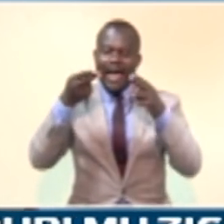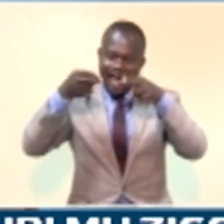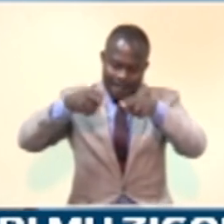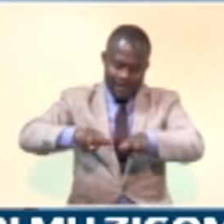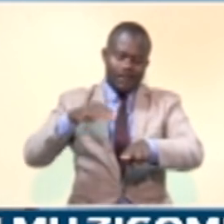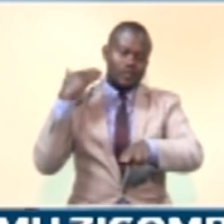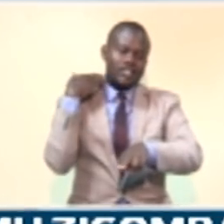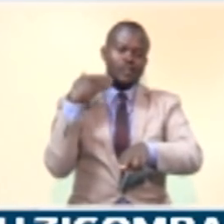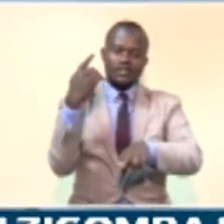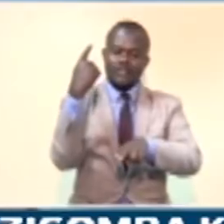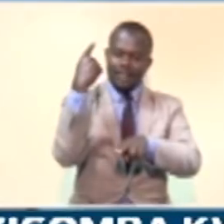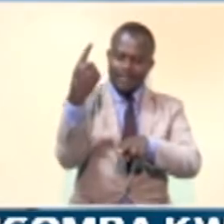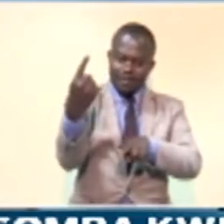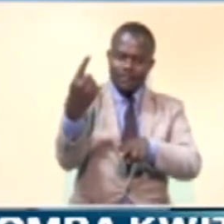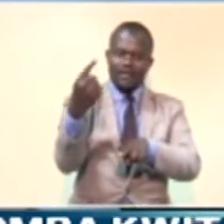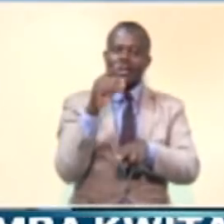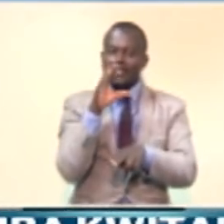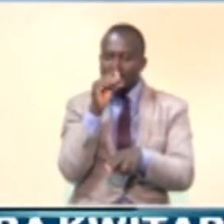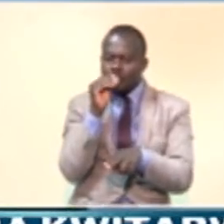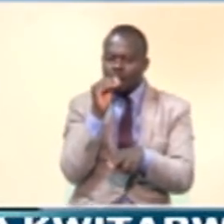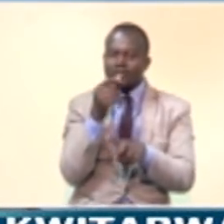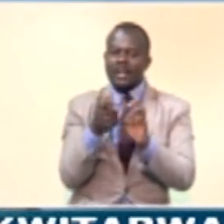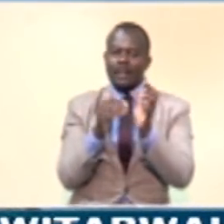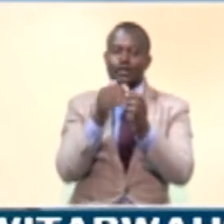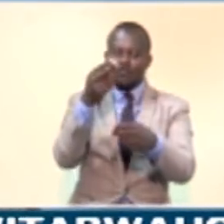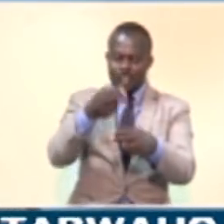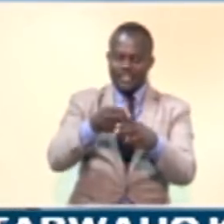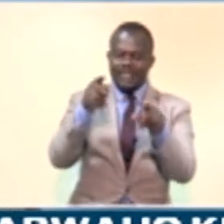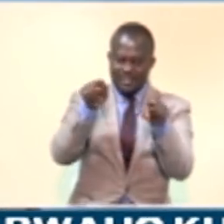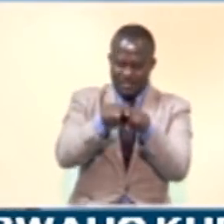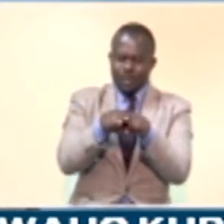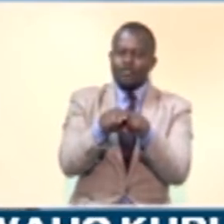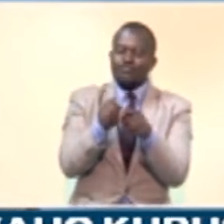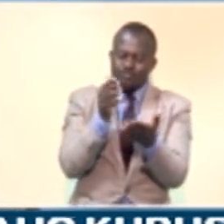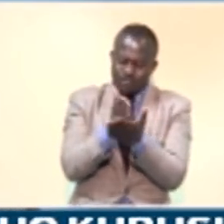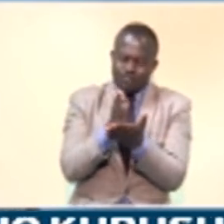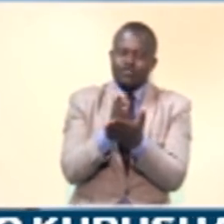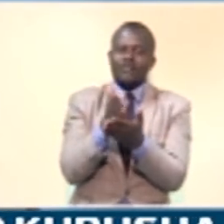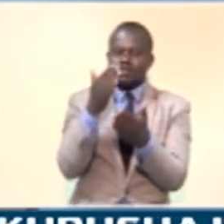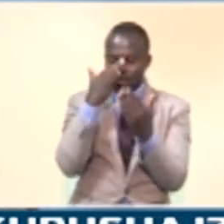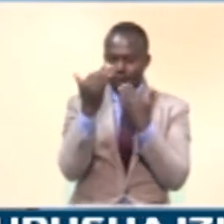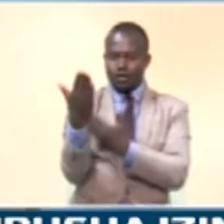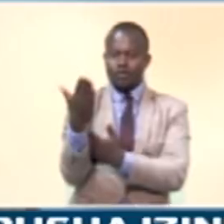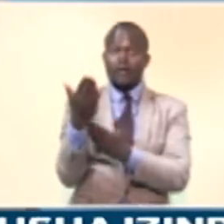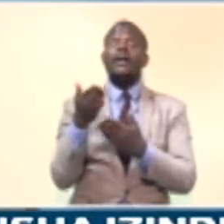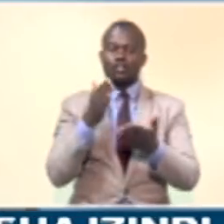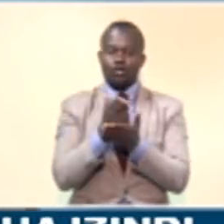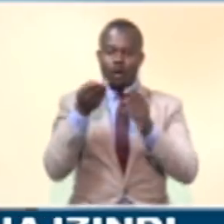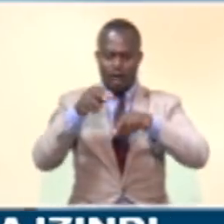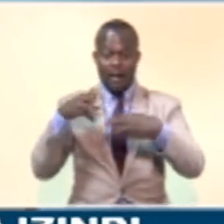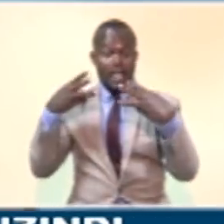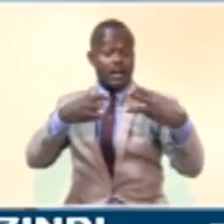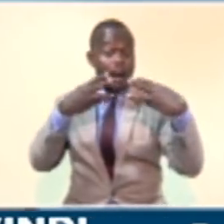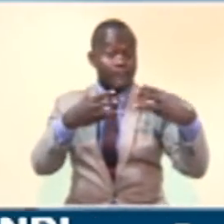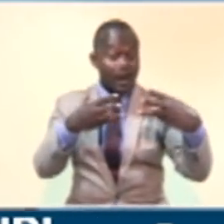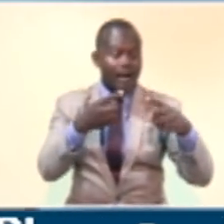imwe. Iyo twavuze kandi tukayita ukwiri muri iki gitondo. Nibyo habaye intambara, ariko